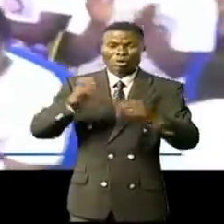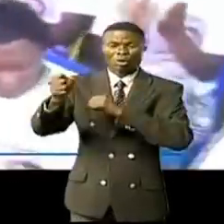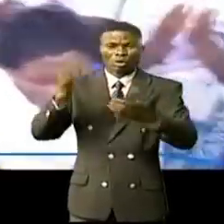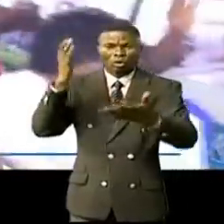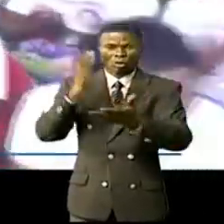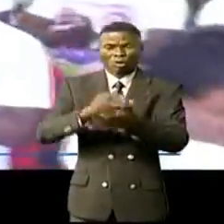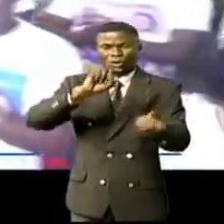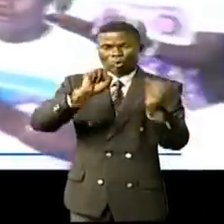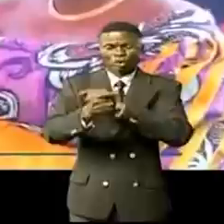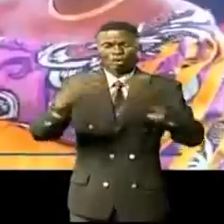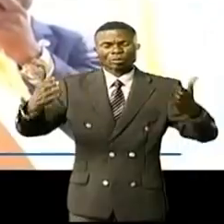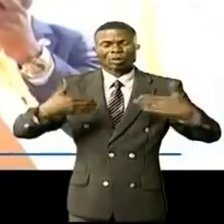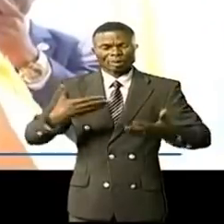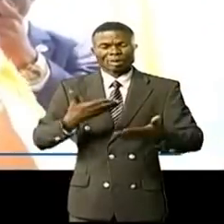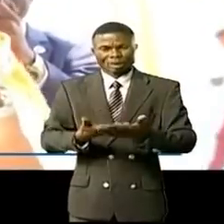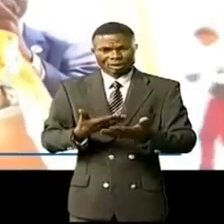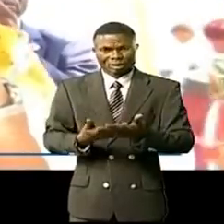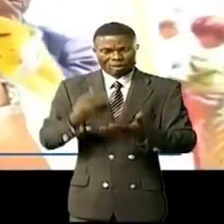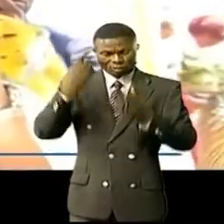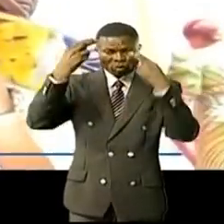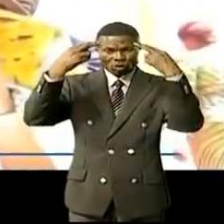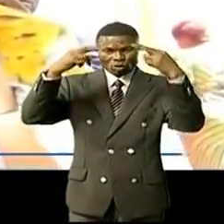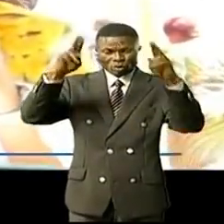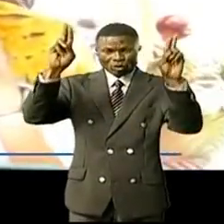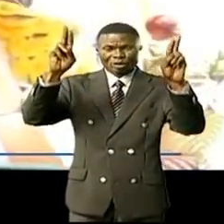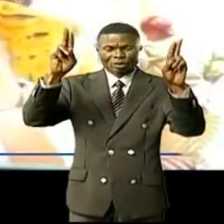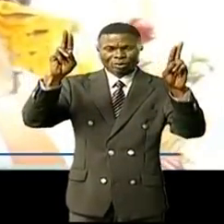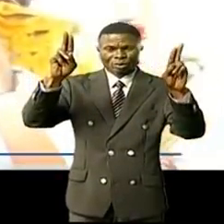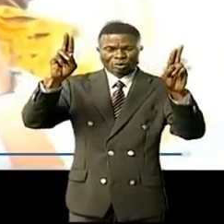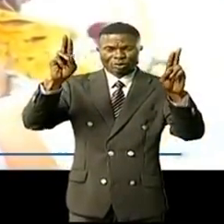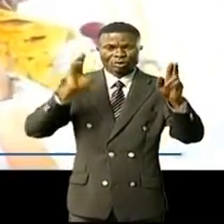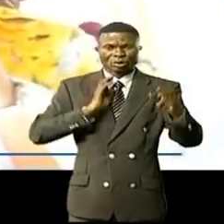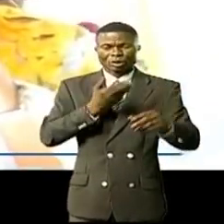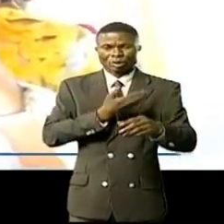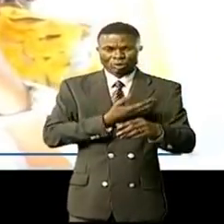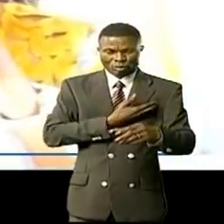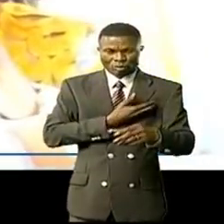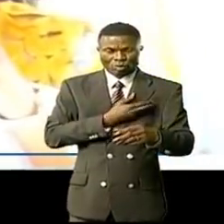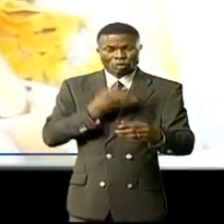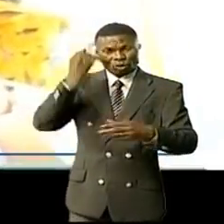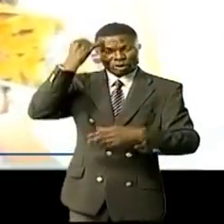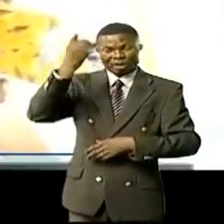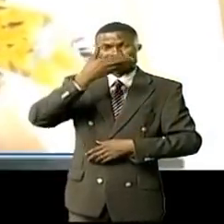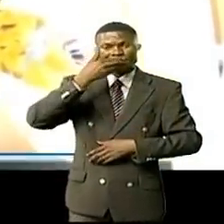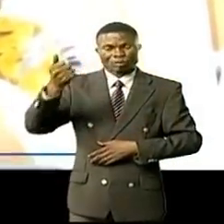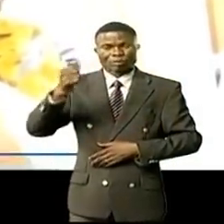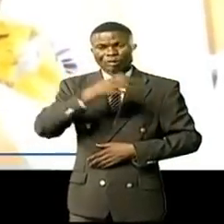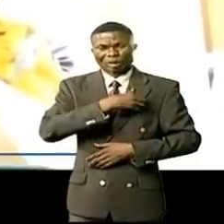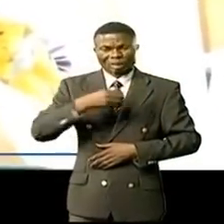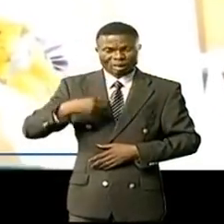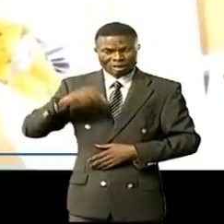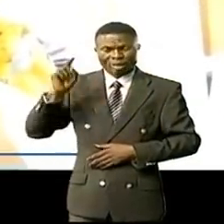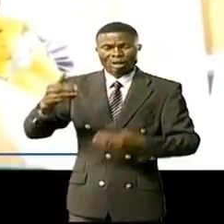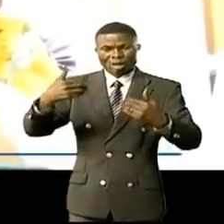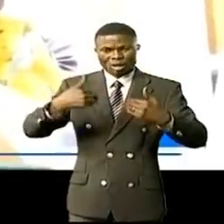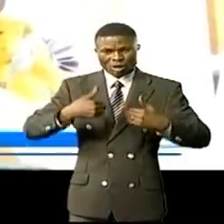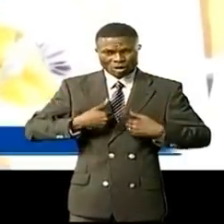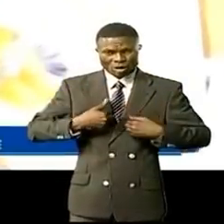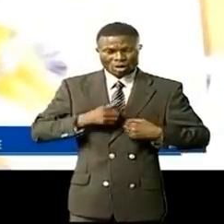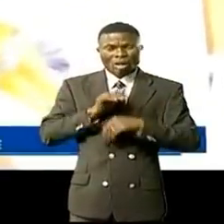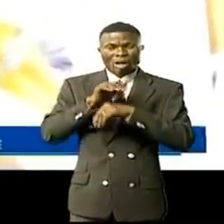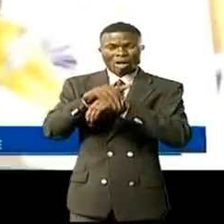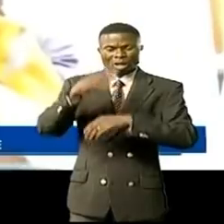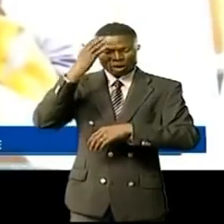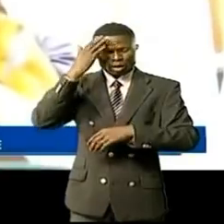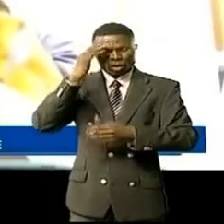les changements climatiques. Pour atteindre notre idéal, la femme doit encore une fois prendre conscience